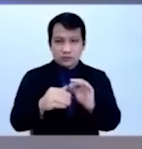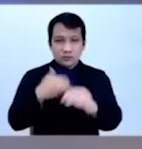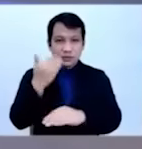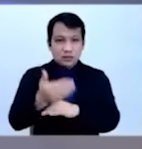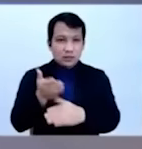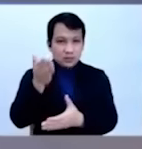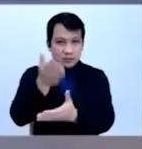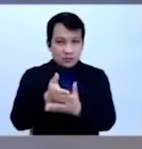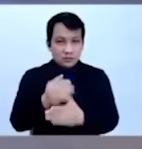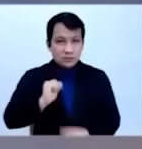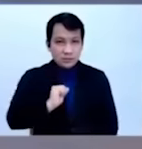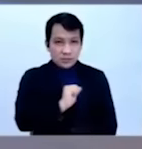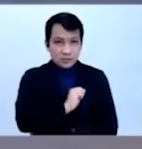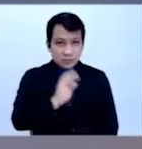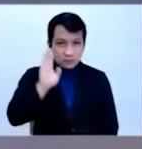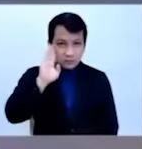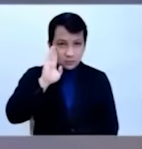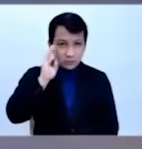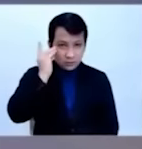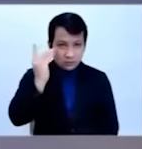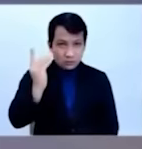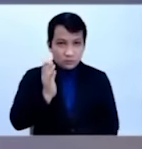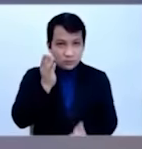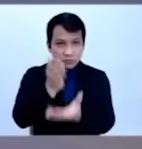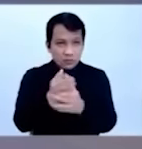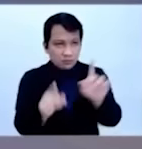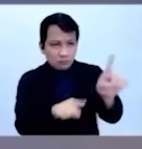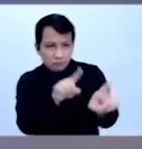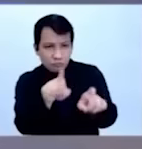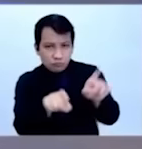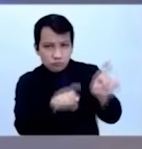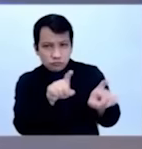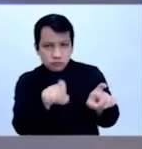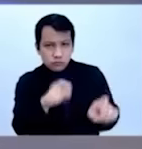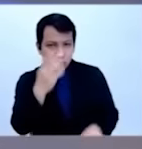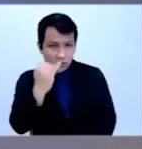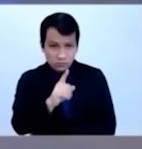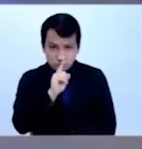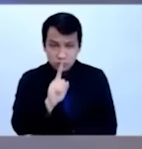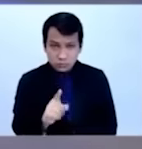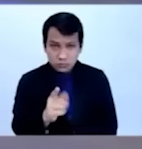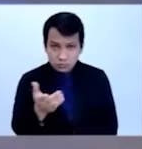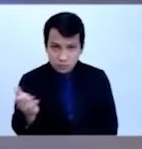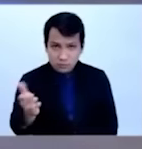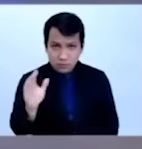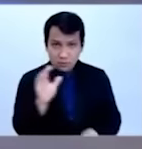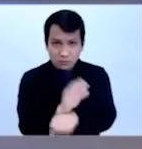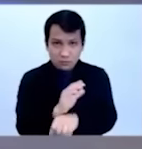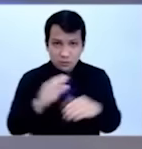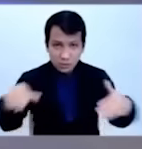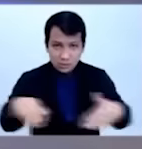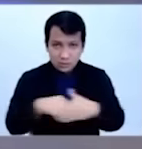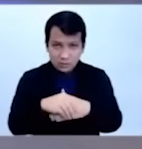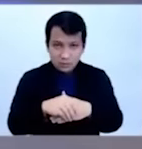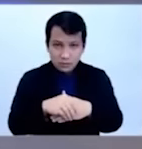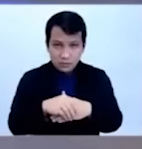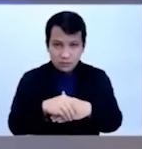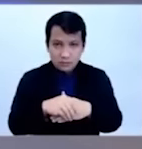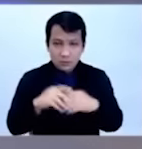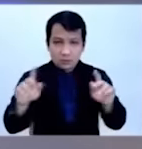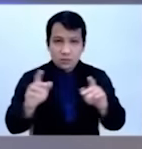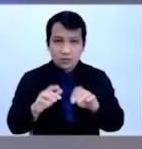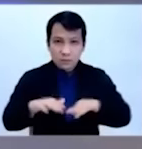si Senator Bato de la Rosa ang nagtanong sa mga miyembro kung totoo ba ang sapilitang pagpapakasal sa mga bata nilang